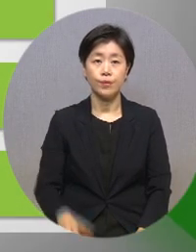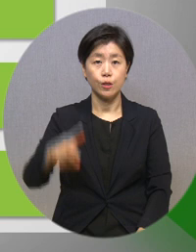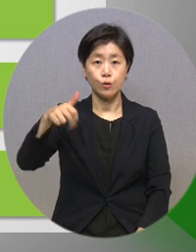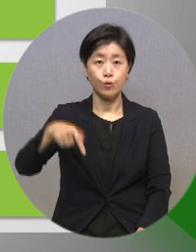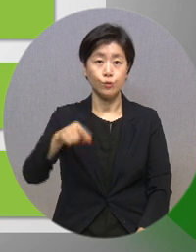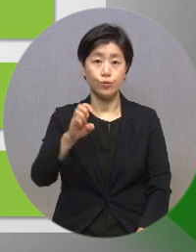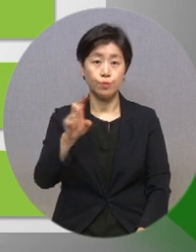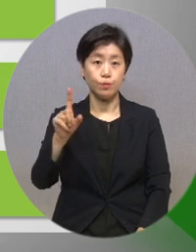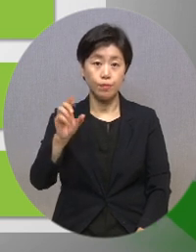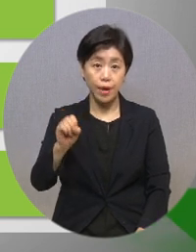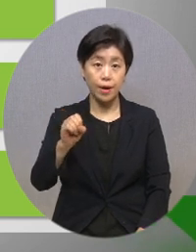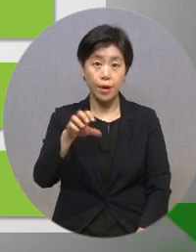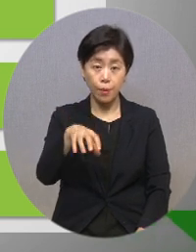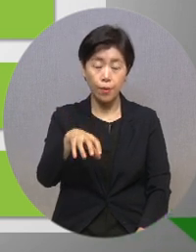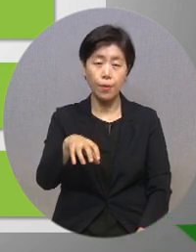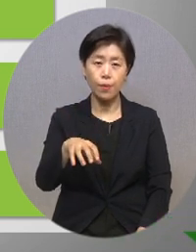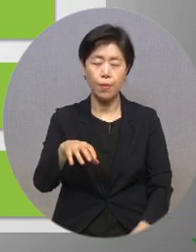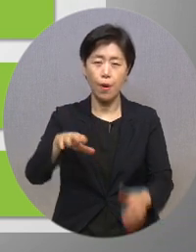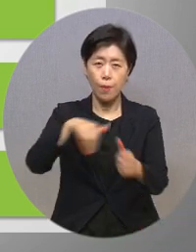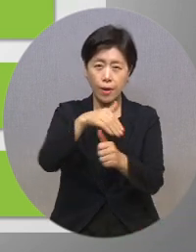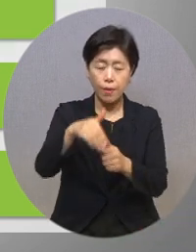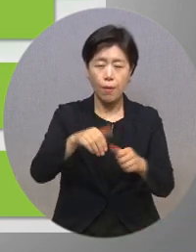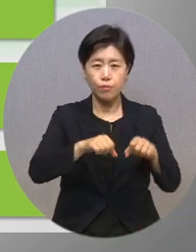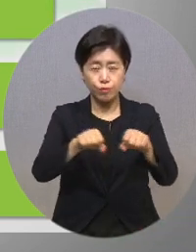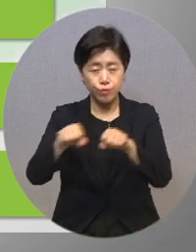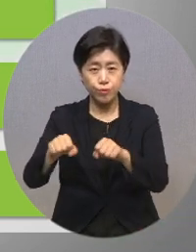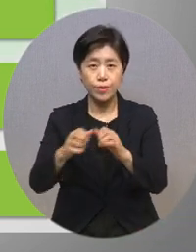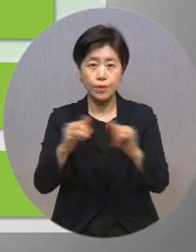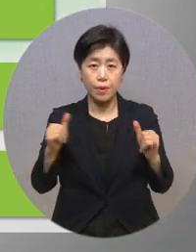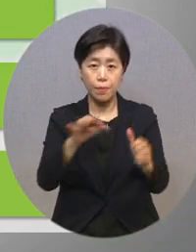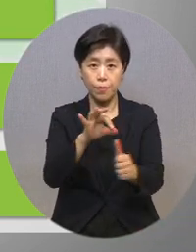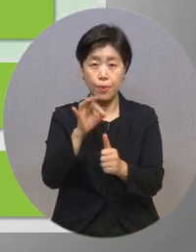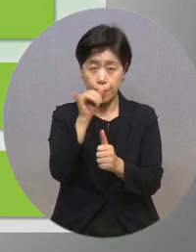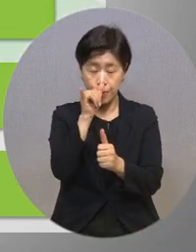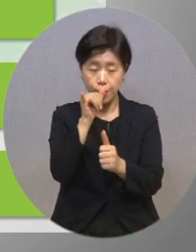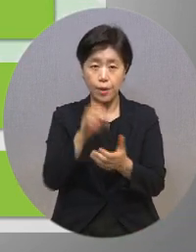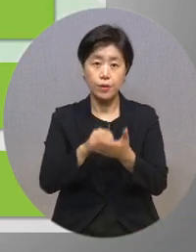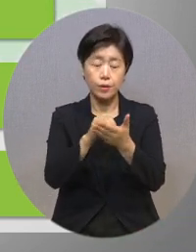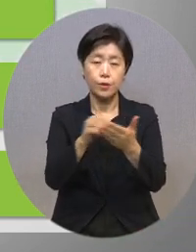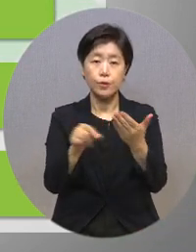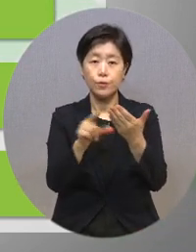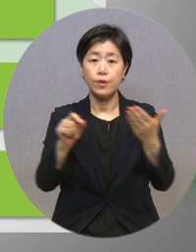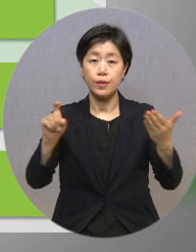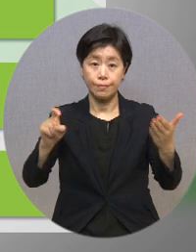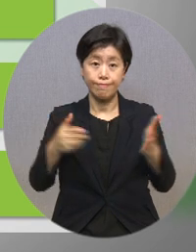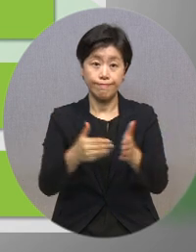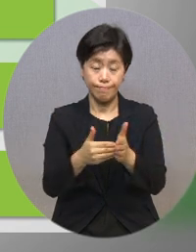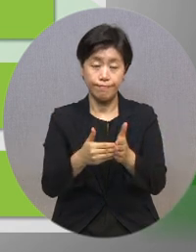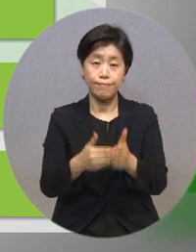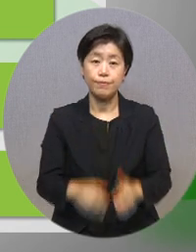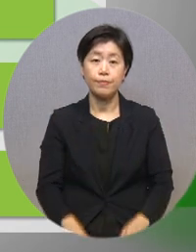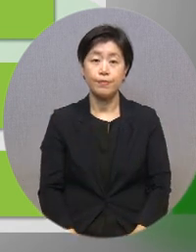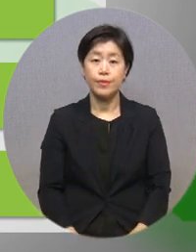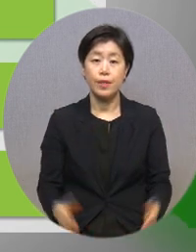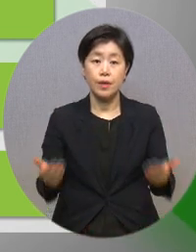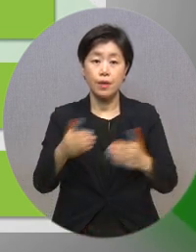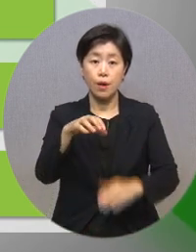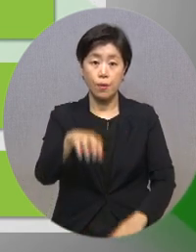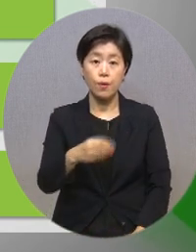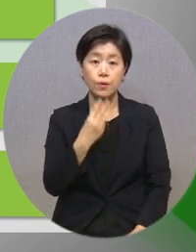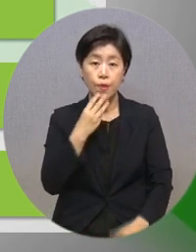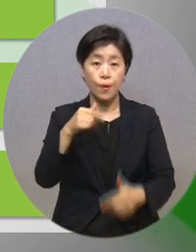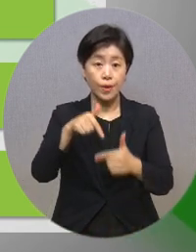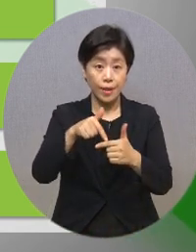쿠팡 주식회사에서 환경청소관리자를 모집합니다. 접수 마감일은 9월 10일까지며 근무지는